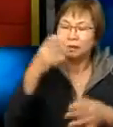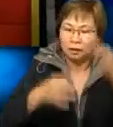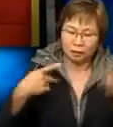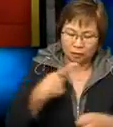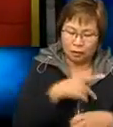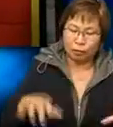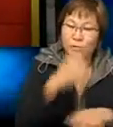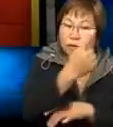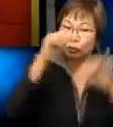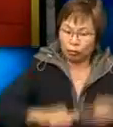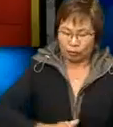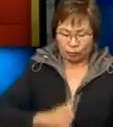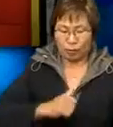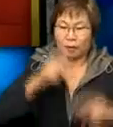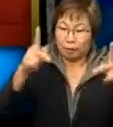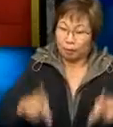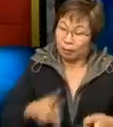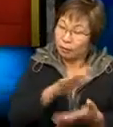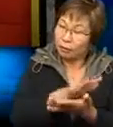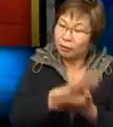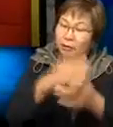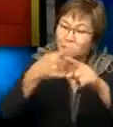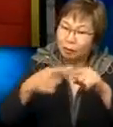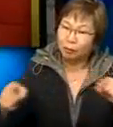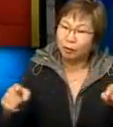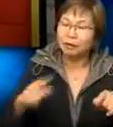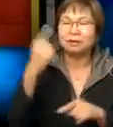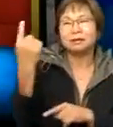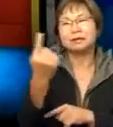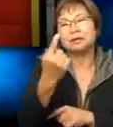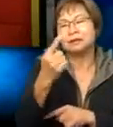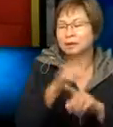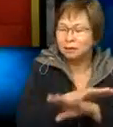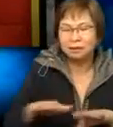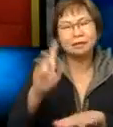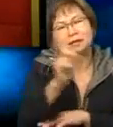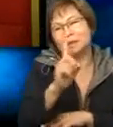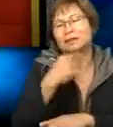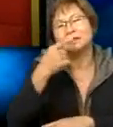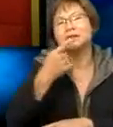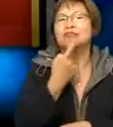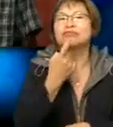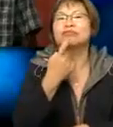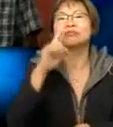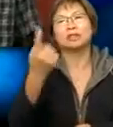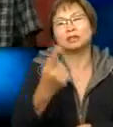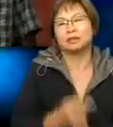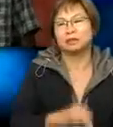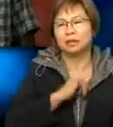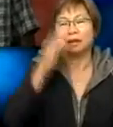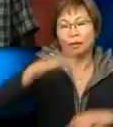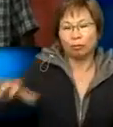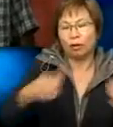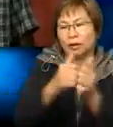kalau kita buat sesuatu yang boleh membanggakan pihak sekolah. Tapi, jangan sekadar berkata-kata saja. Saya